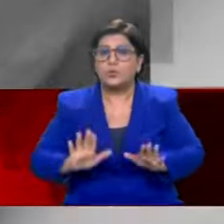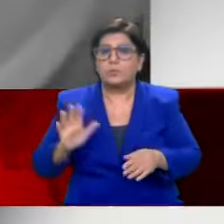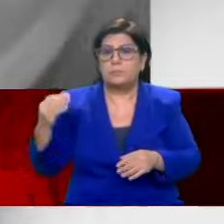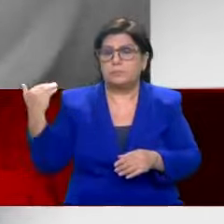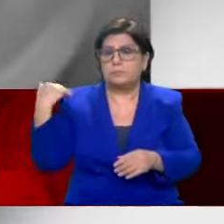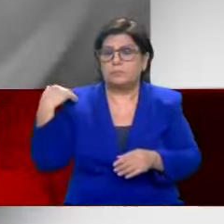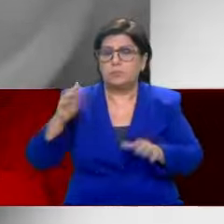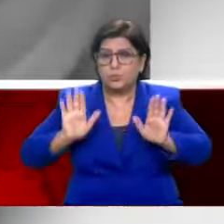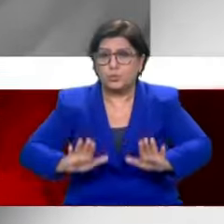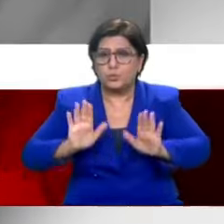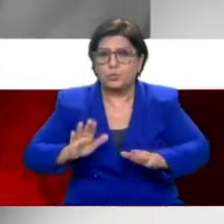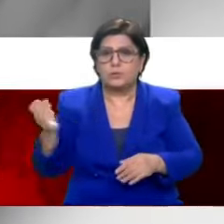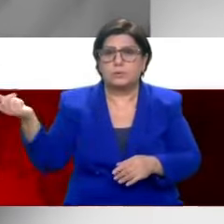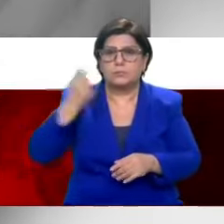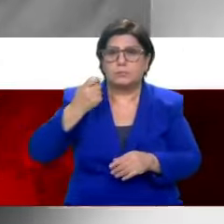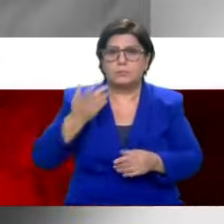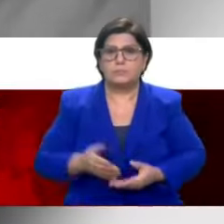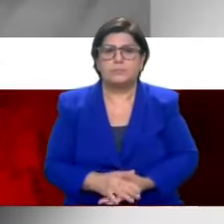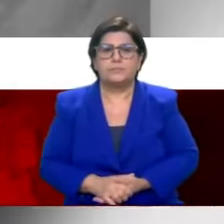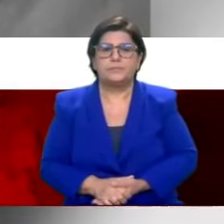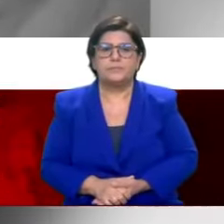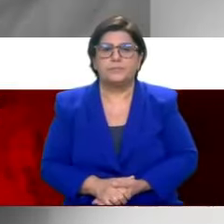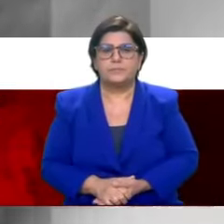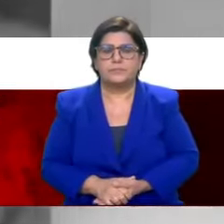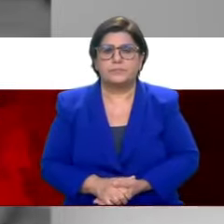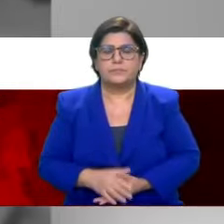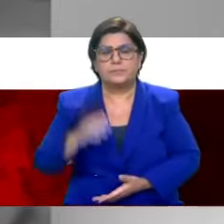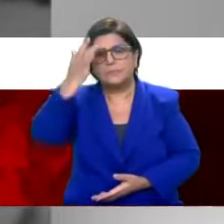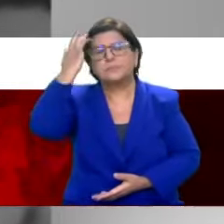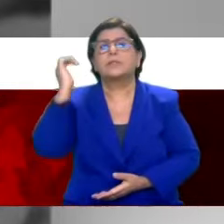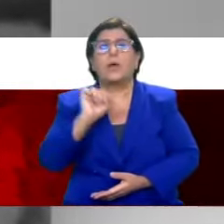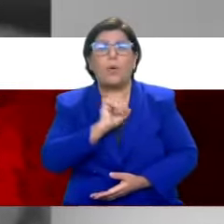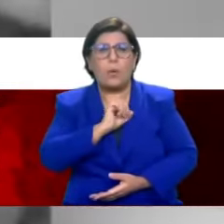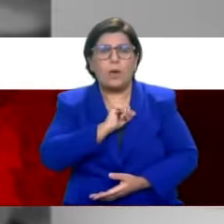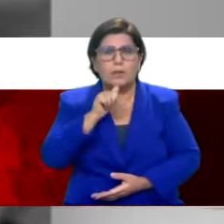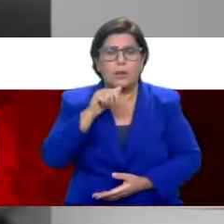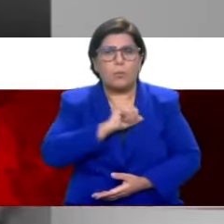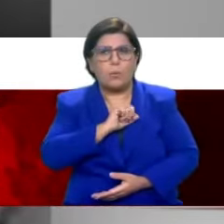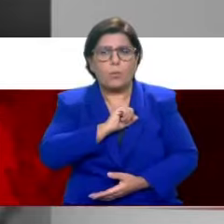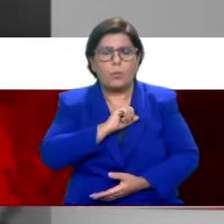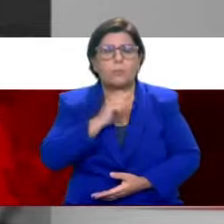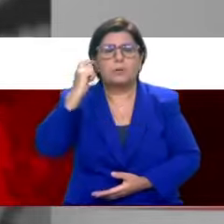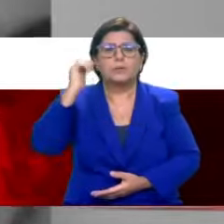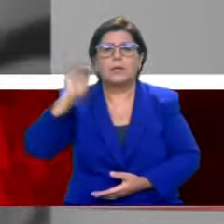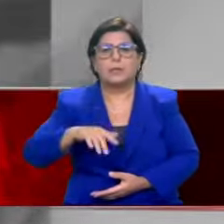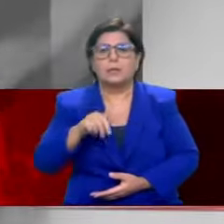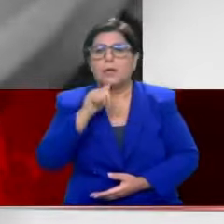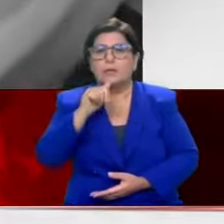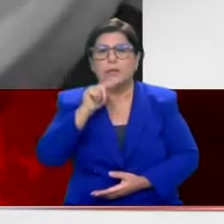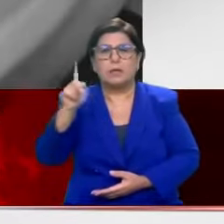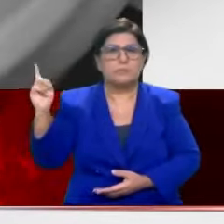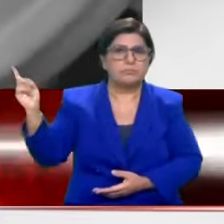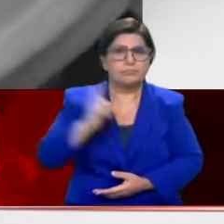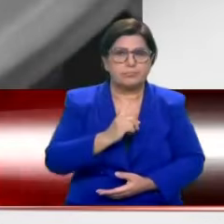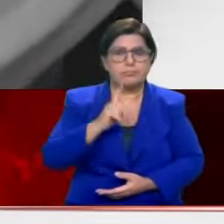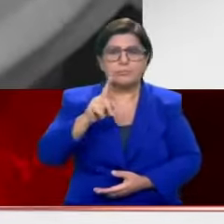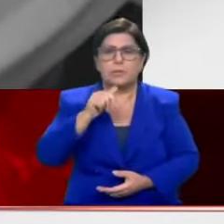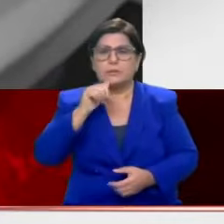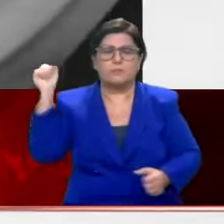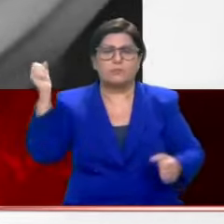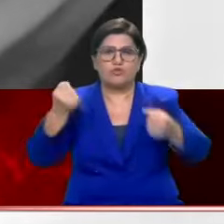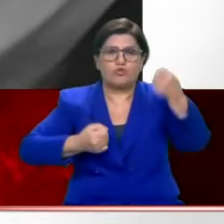istedi. Dur bana saldırmasın şimdi, anlıyorum. Korktuğu başına geldi. Adam Kaya Özer'e saldırdı. Bak bana saldıracak.